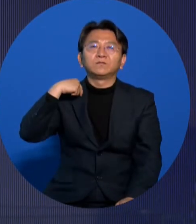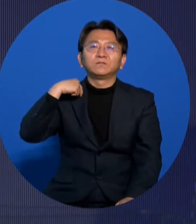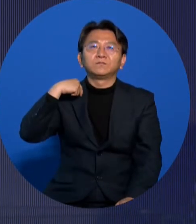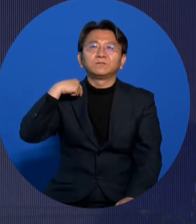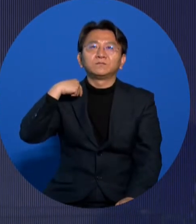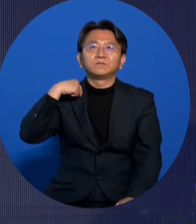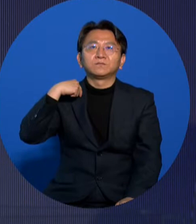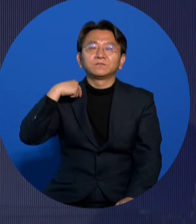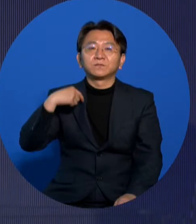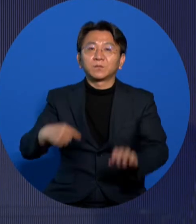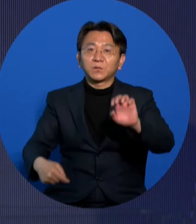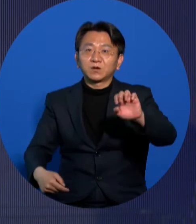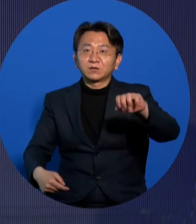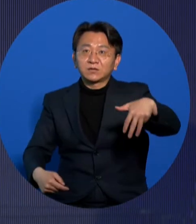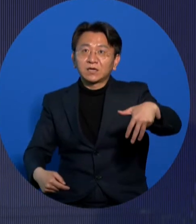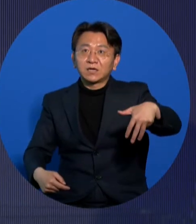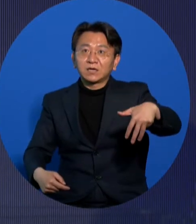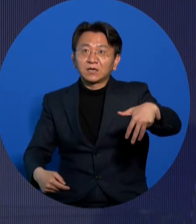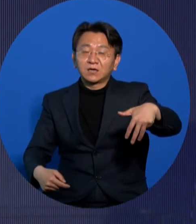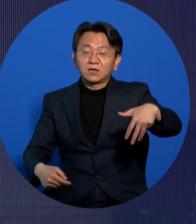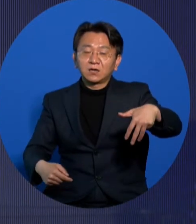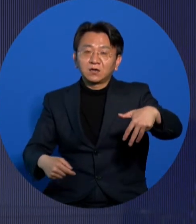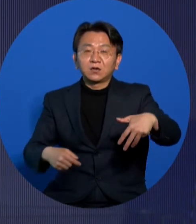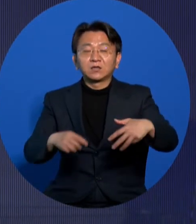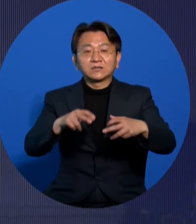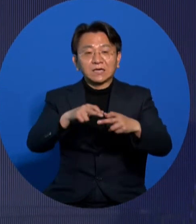일단은 평창 포럼 우리 주최